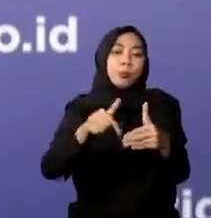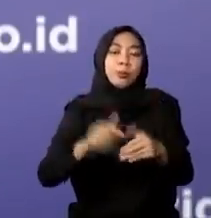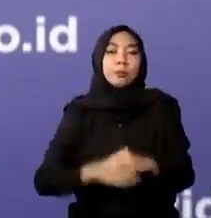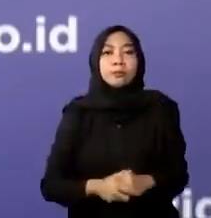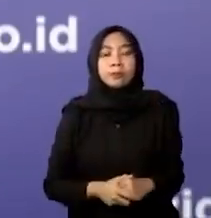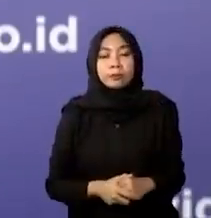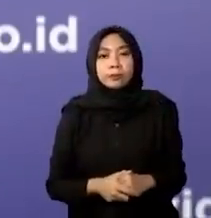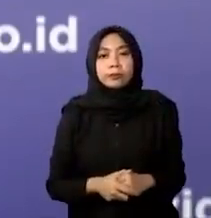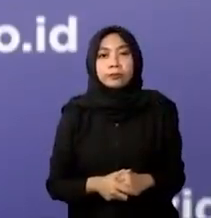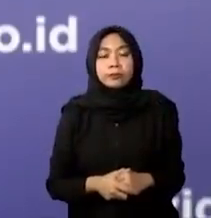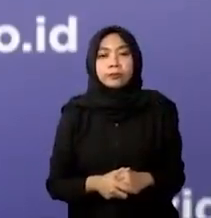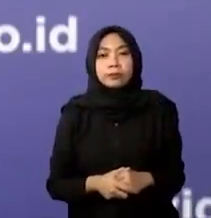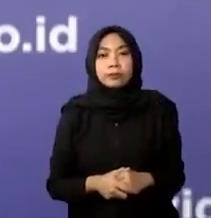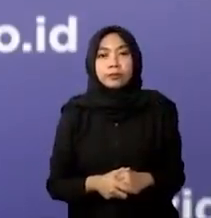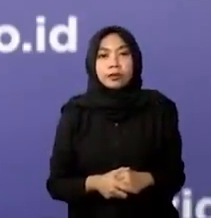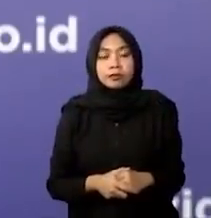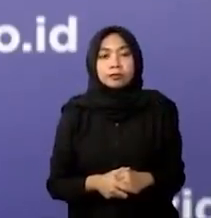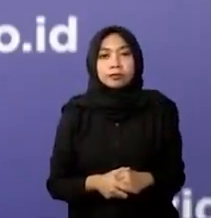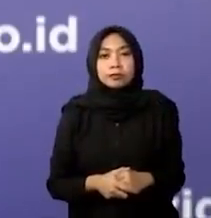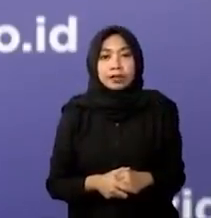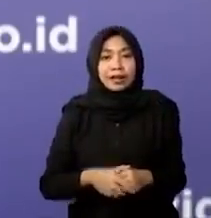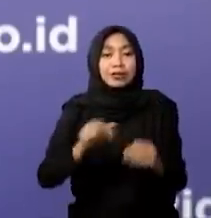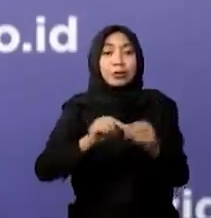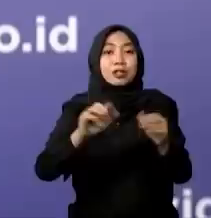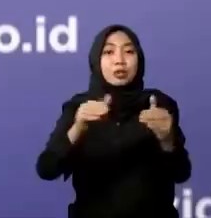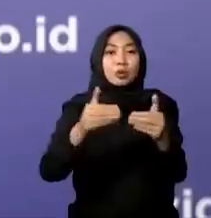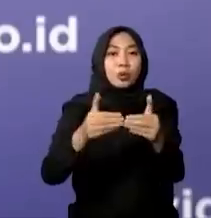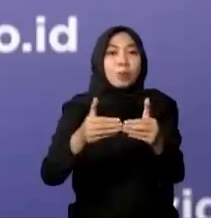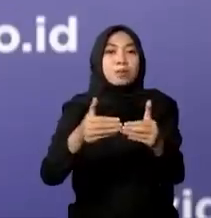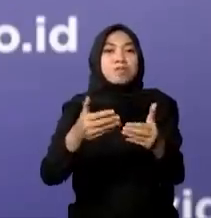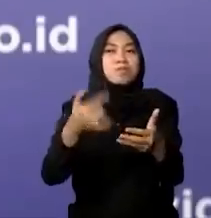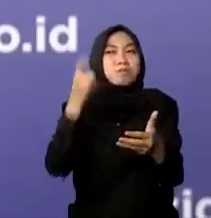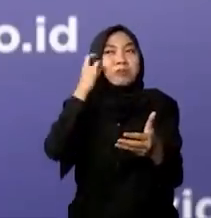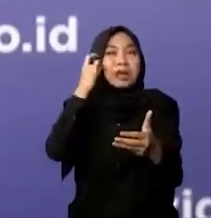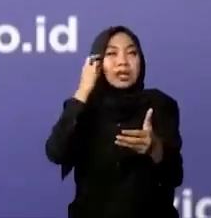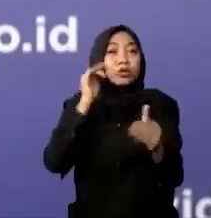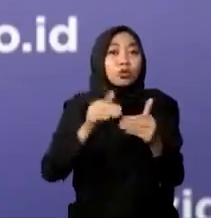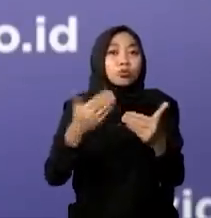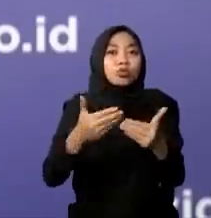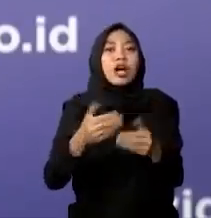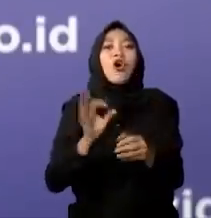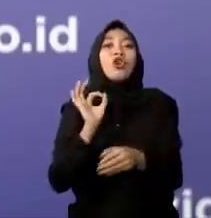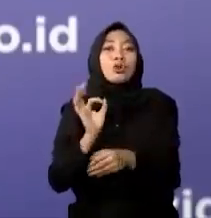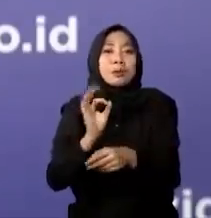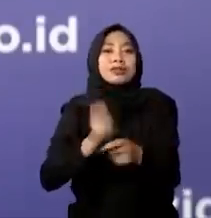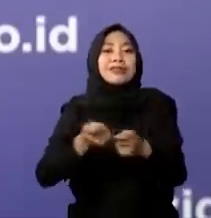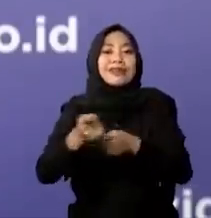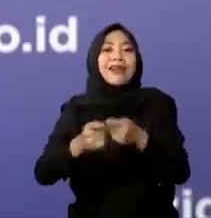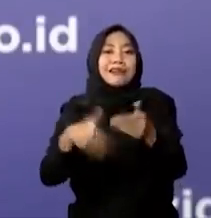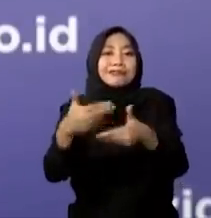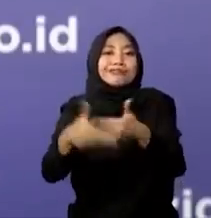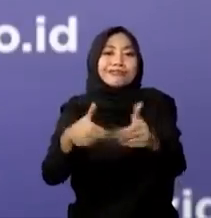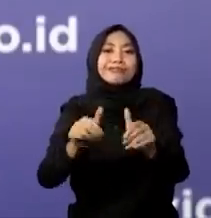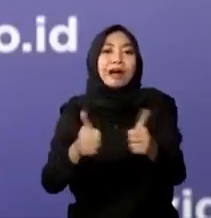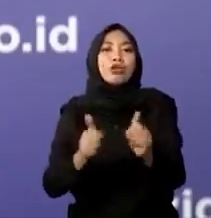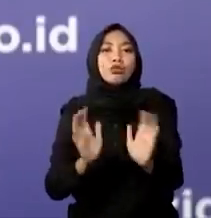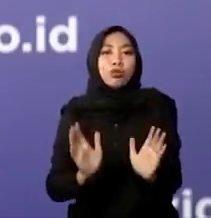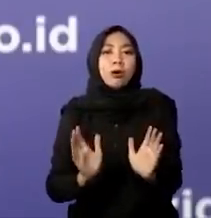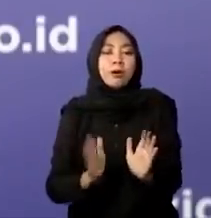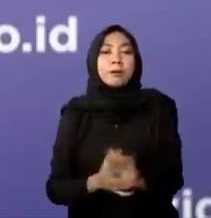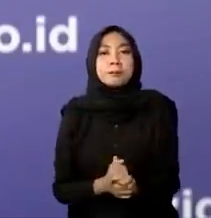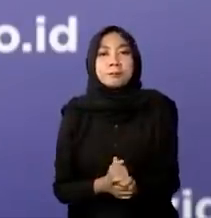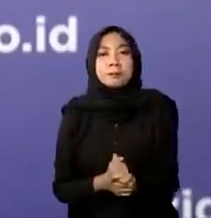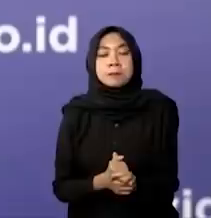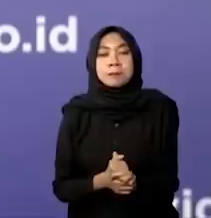kendali terhadap kemungkinan sebaran dari Cluster ini sudah bisa kita laksanakan dengan sebaik-baiknya Oleh